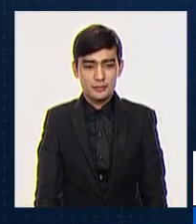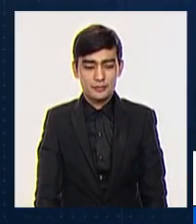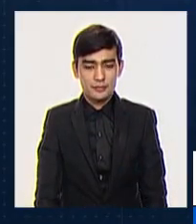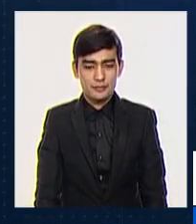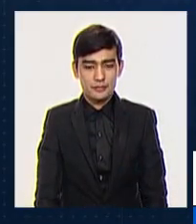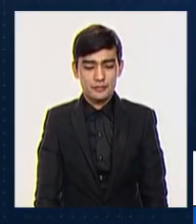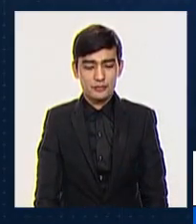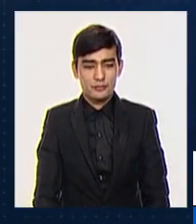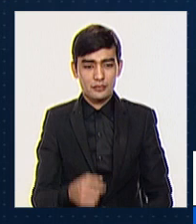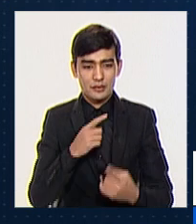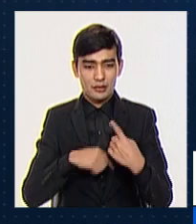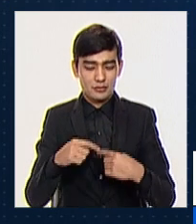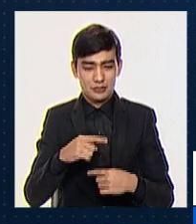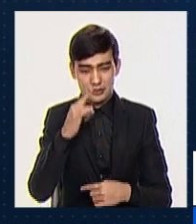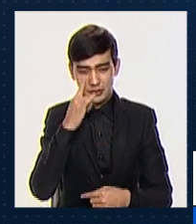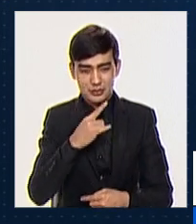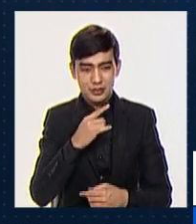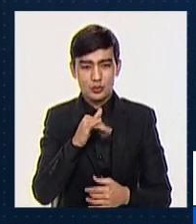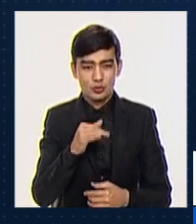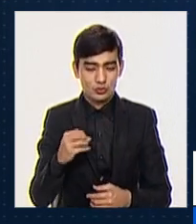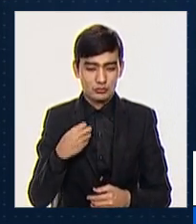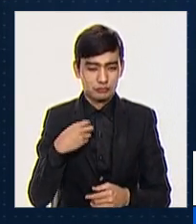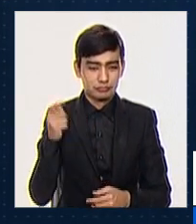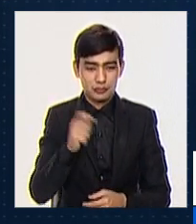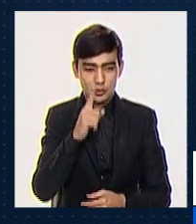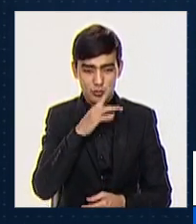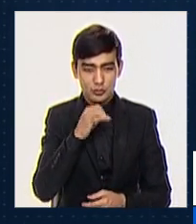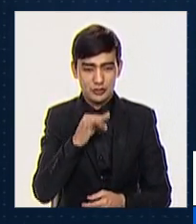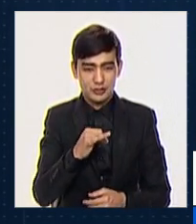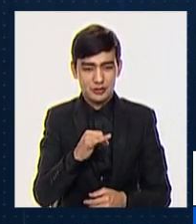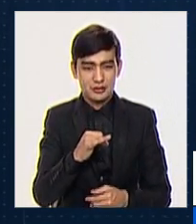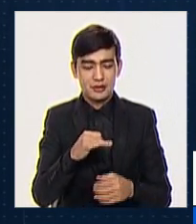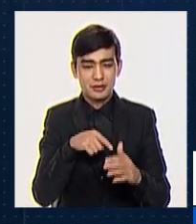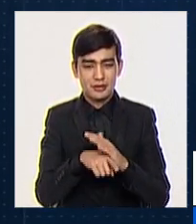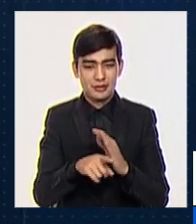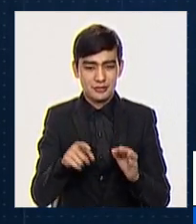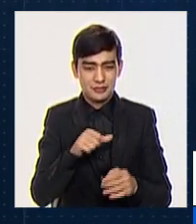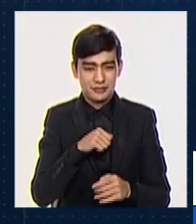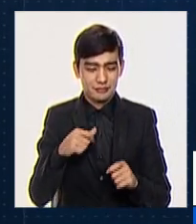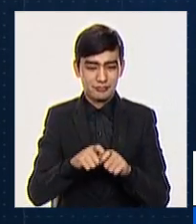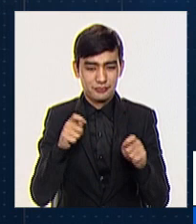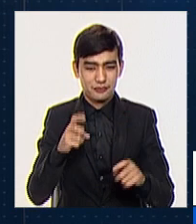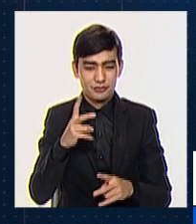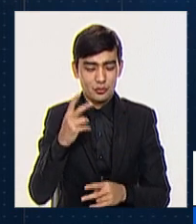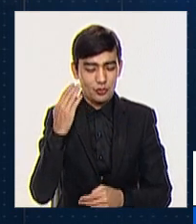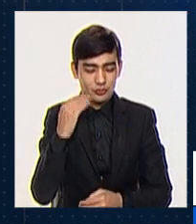Я не приезжал в Казахстан. Уже не приеду. Весь проект — это пузырь, который я создал по своему собственному